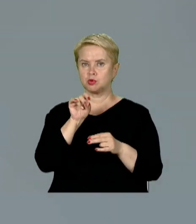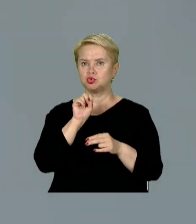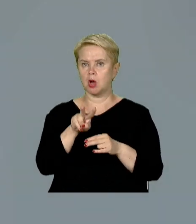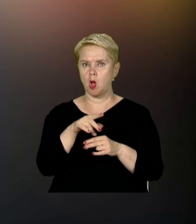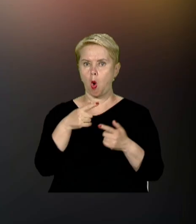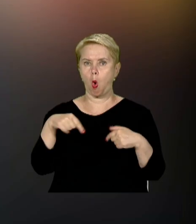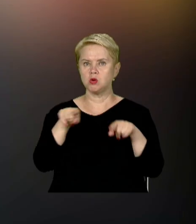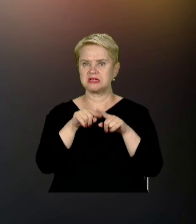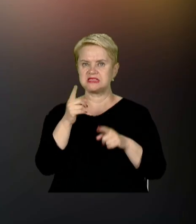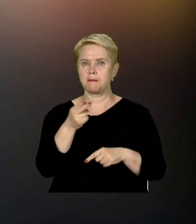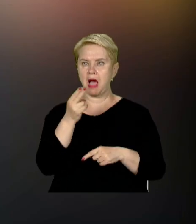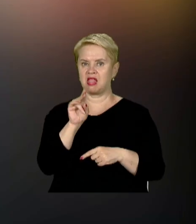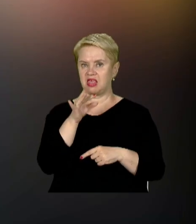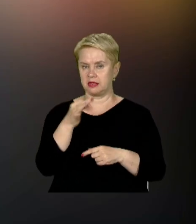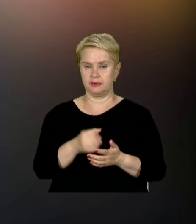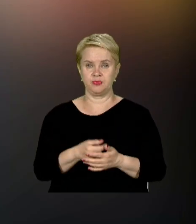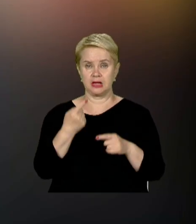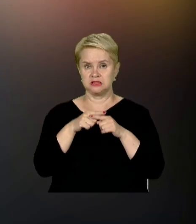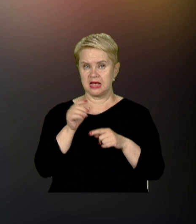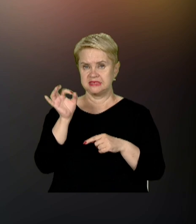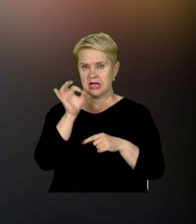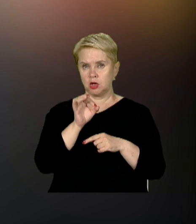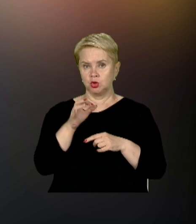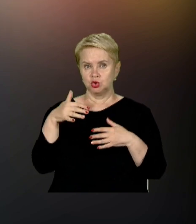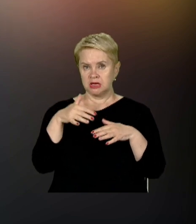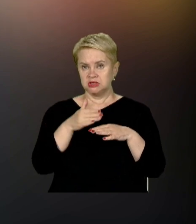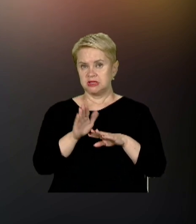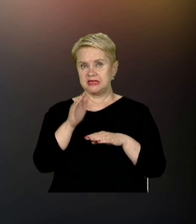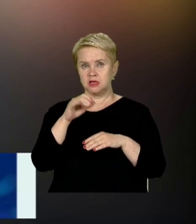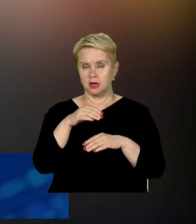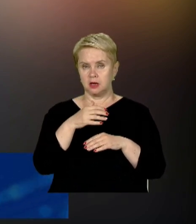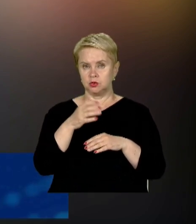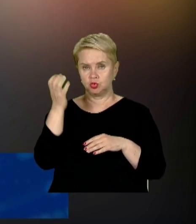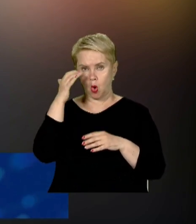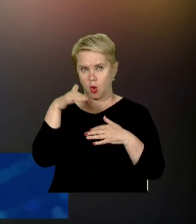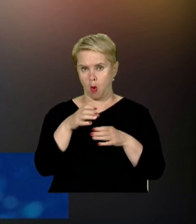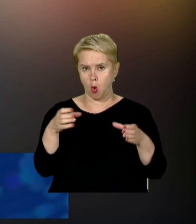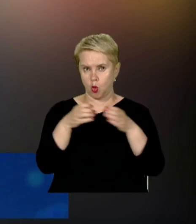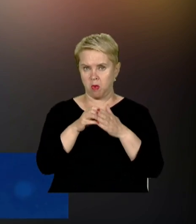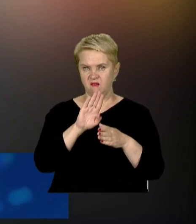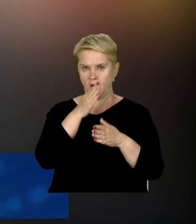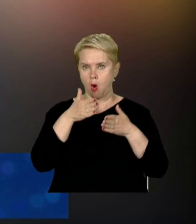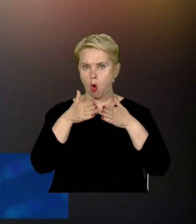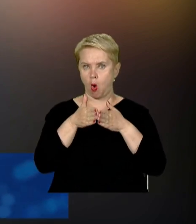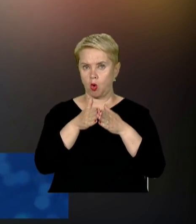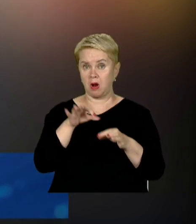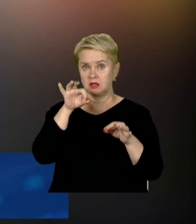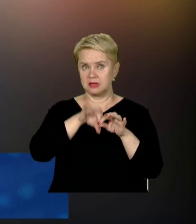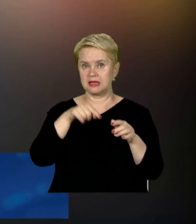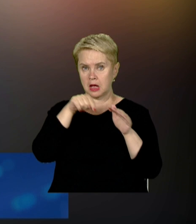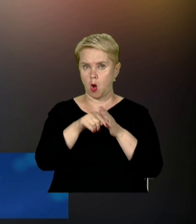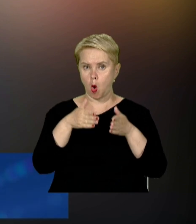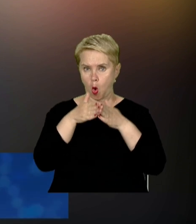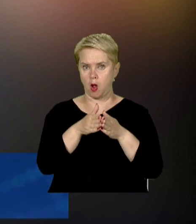острова Зміїний. Наразі в північно-західній частині Чорного моря фіксується угруповання ворожих кораблів, що несуть на борту крилаті